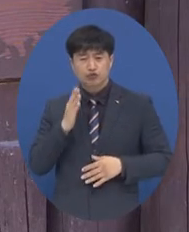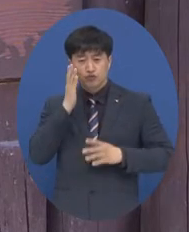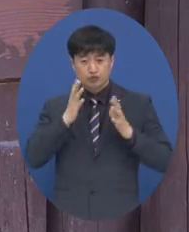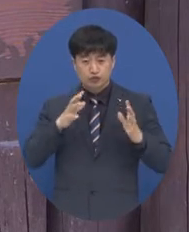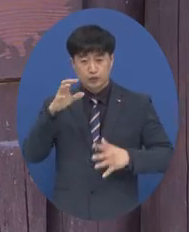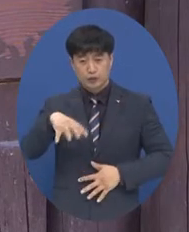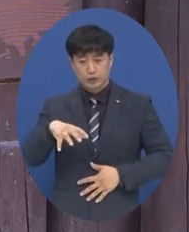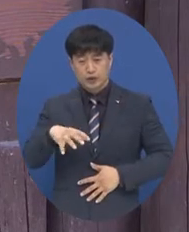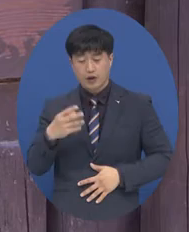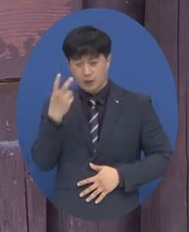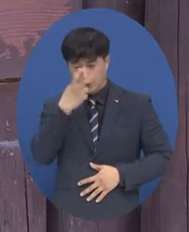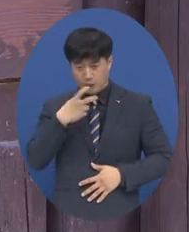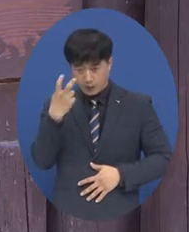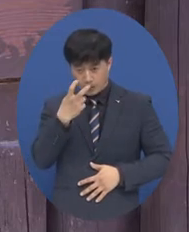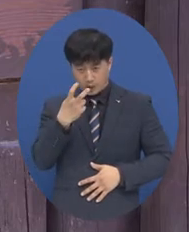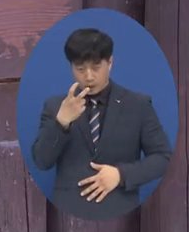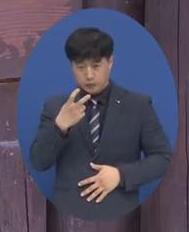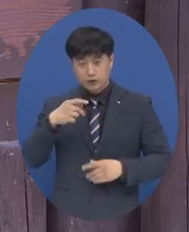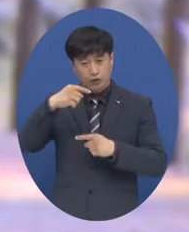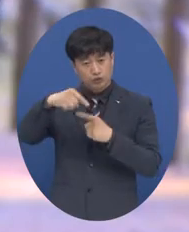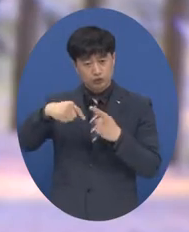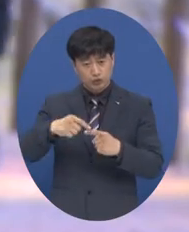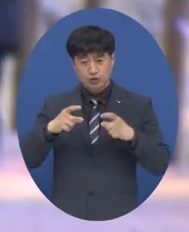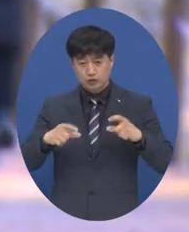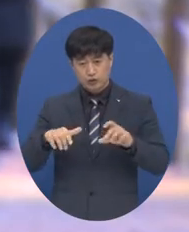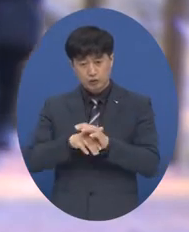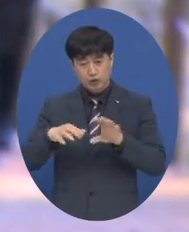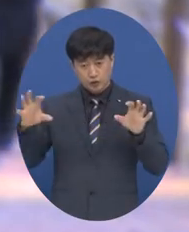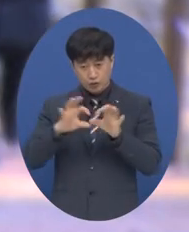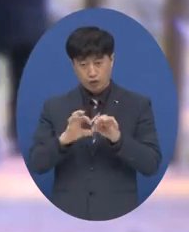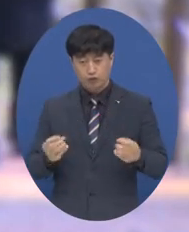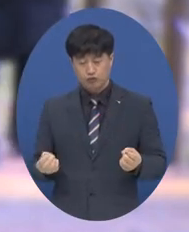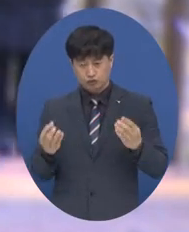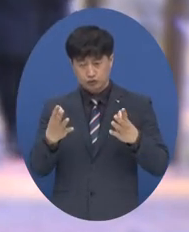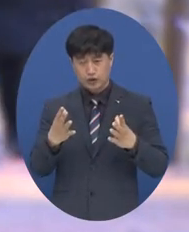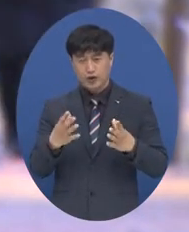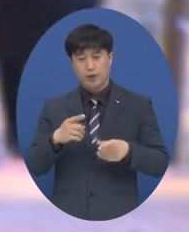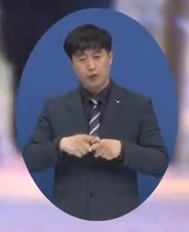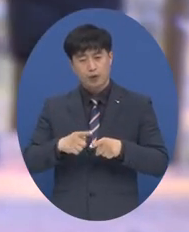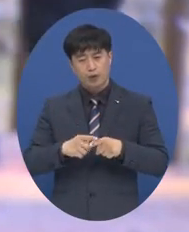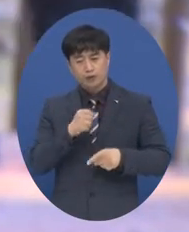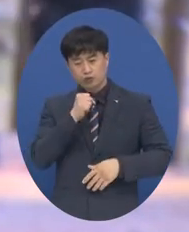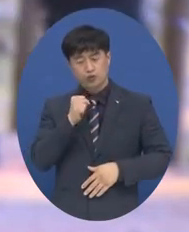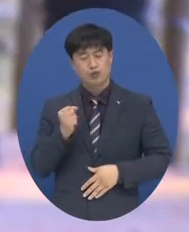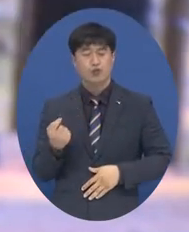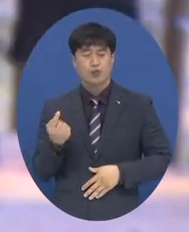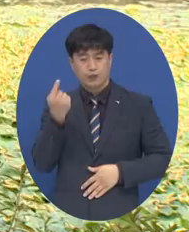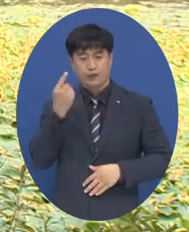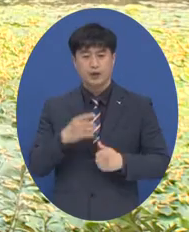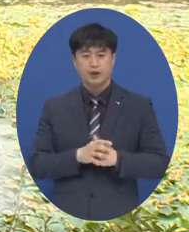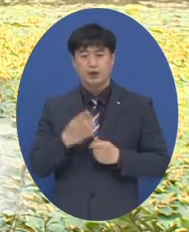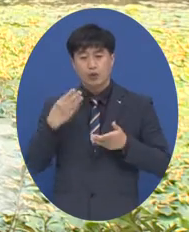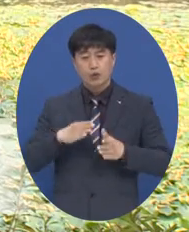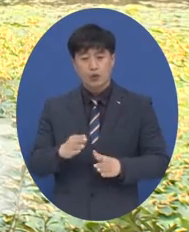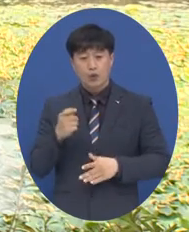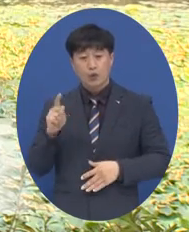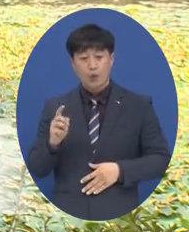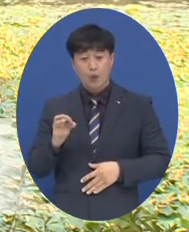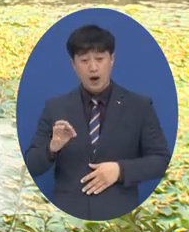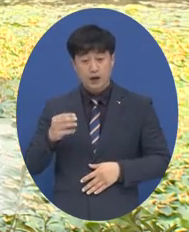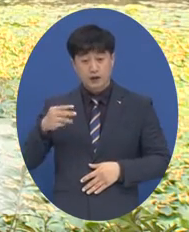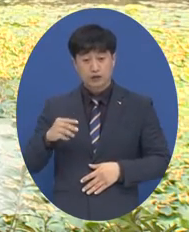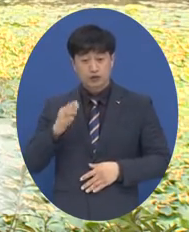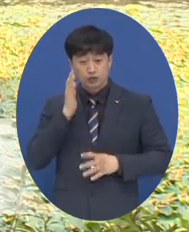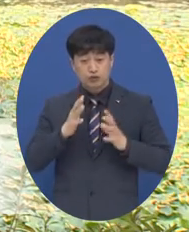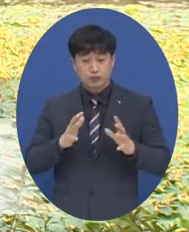생태 교육 프로그램 운영과 지역 문화 자원과 연계한 축제 등을 높이 평가했습니다 경기도 른 광릉숲